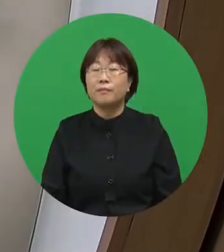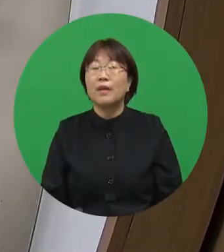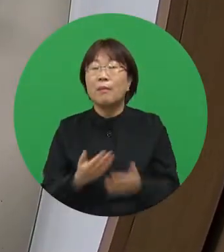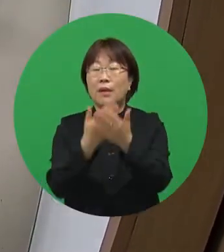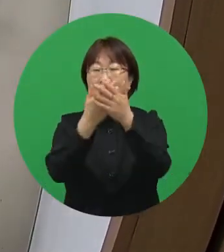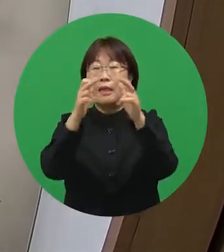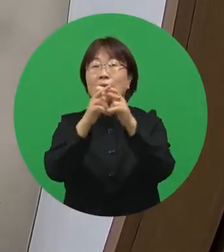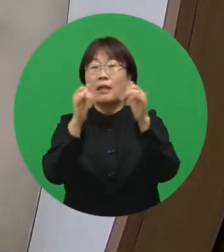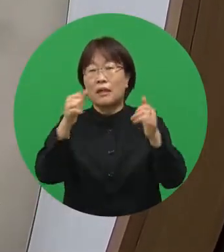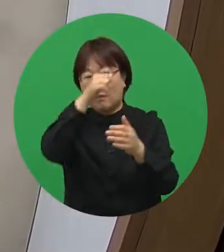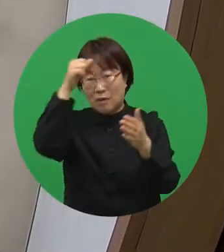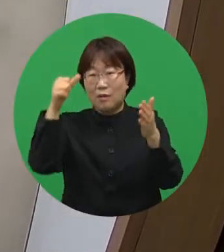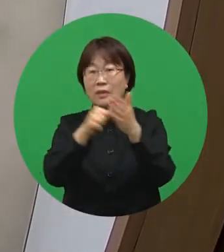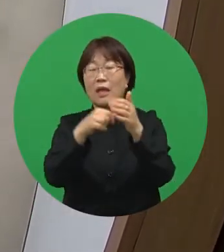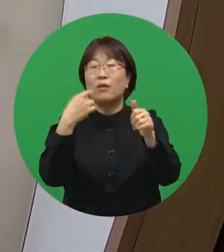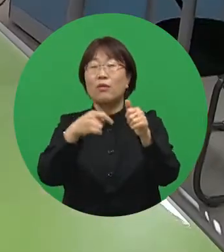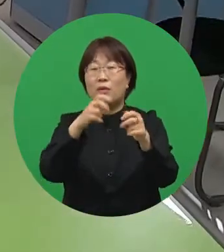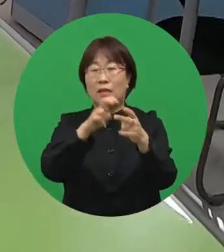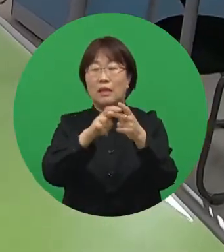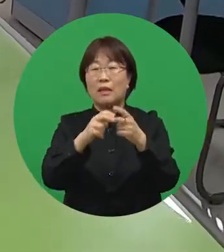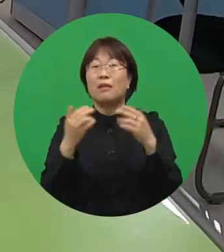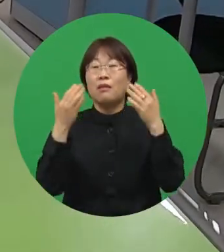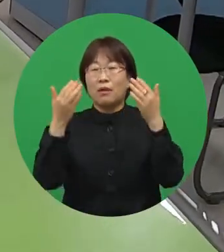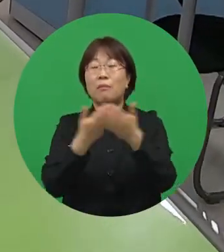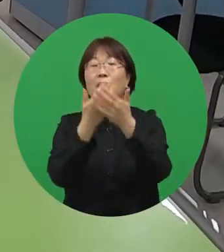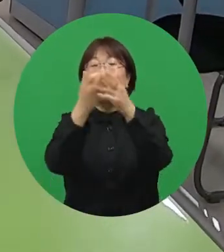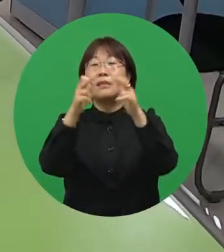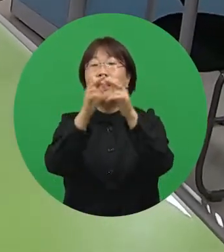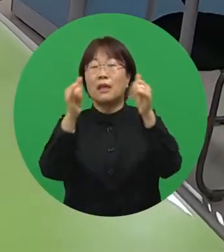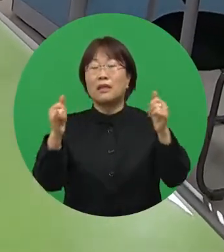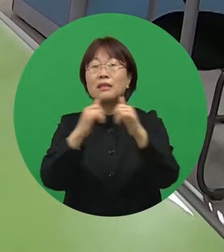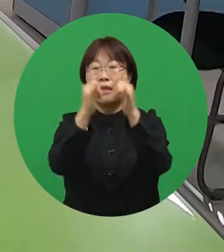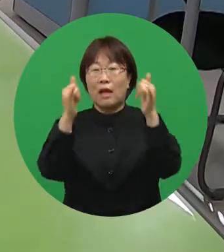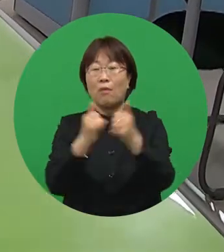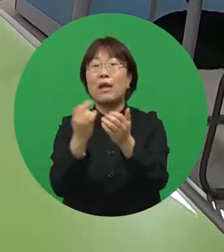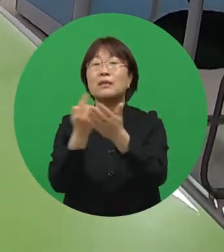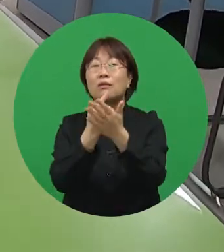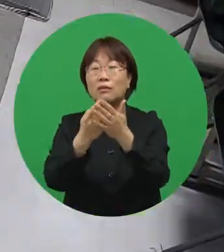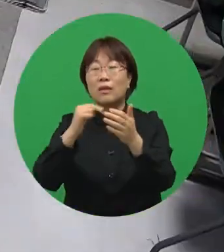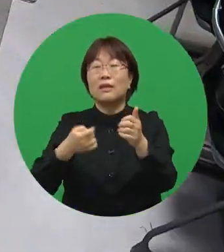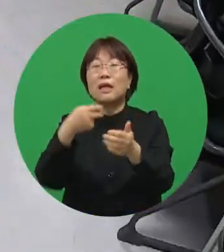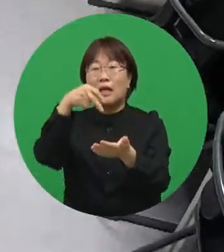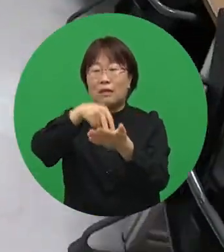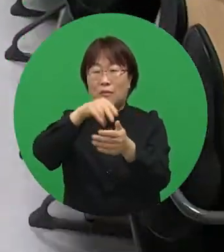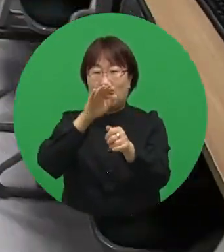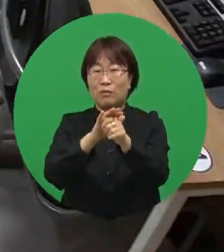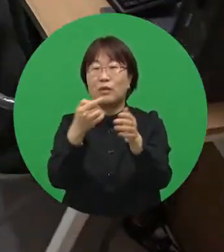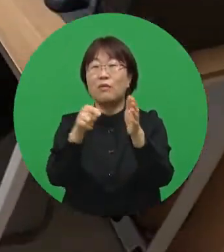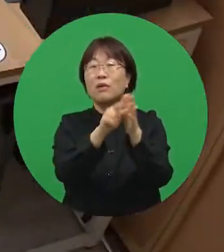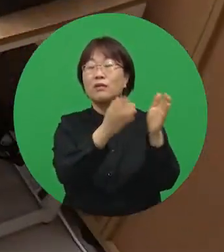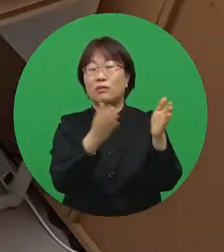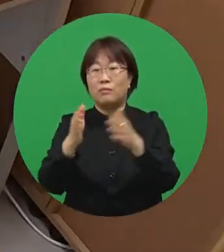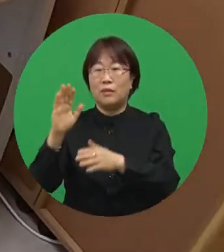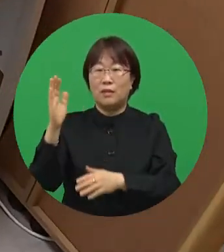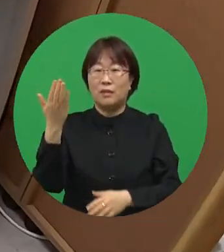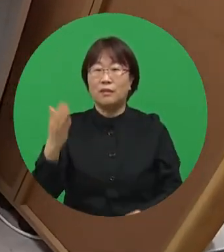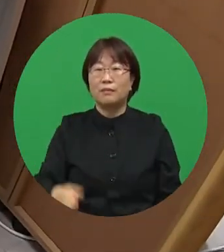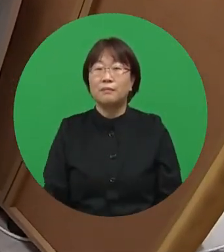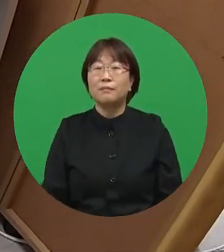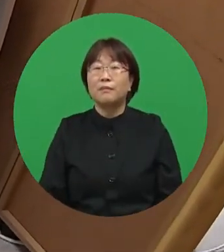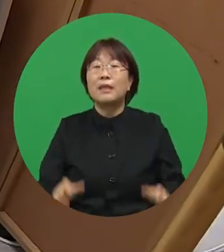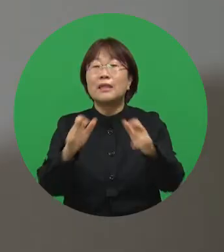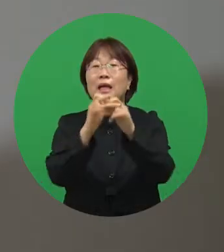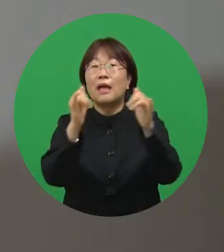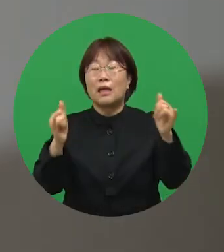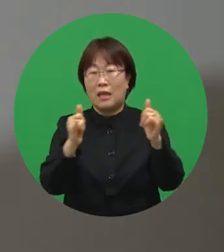발달장애인 평생교육센터는 성인 발달장애인들의 사회 적응과 자립을 돕고자 마련됐는데요. 장애인